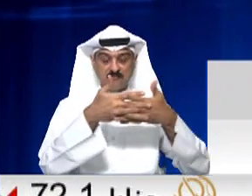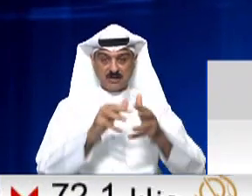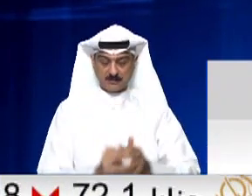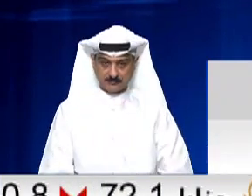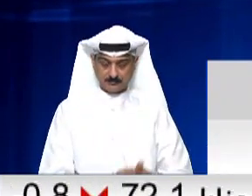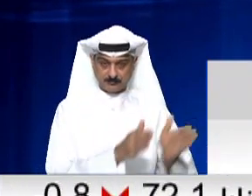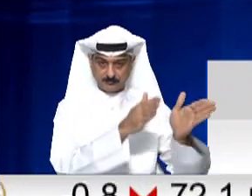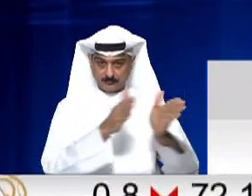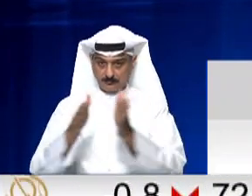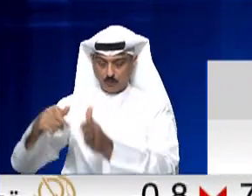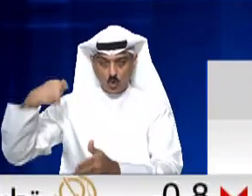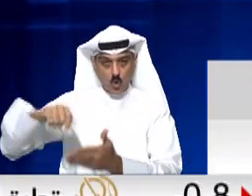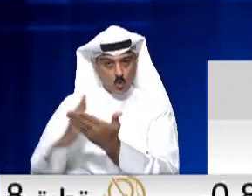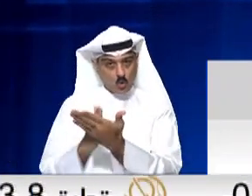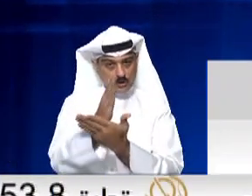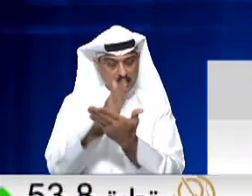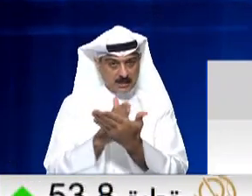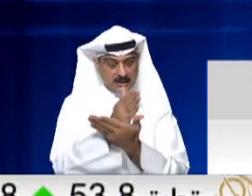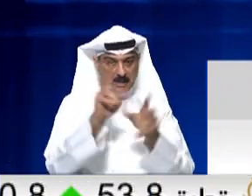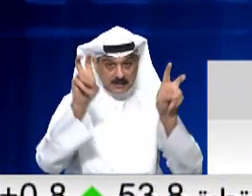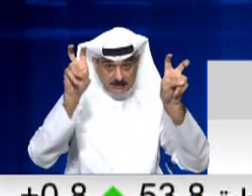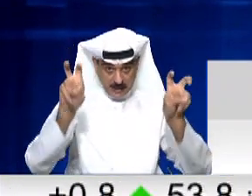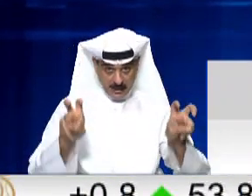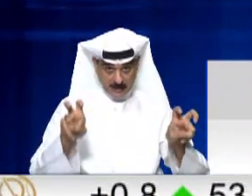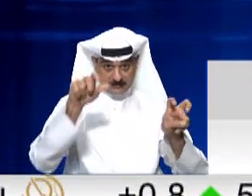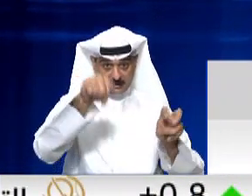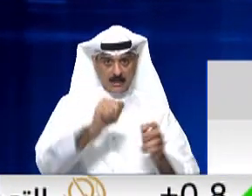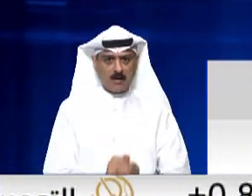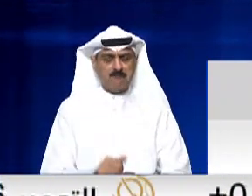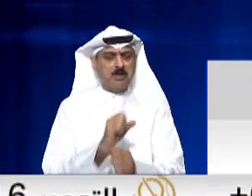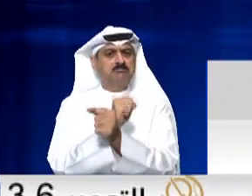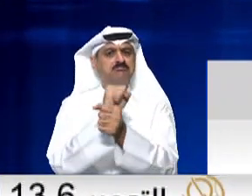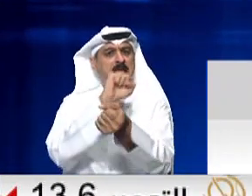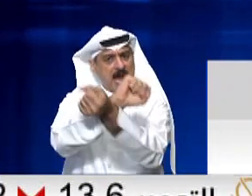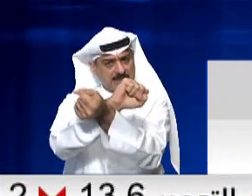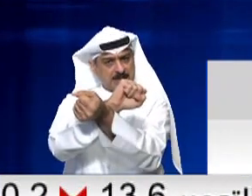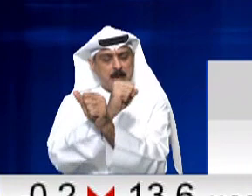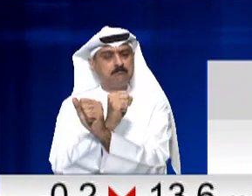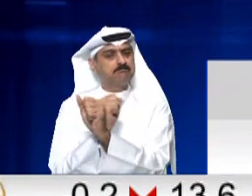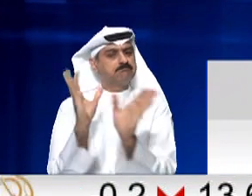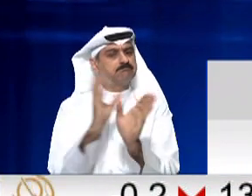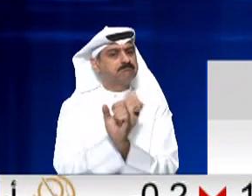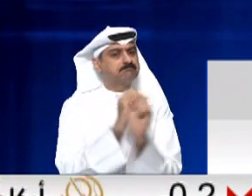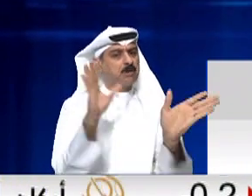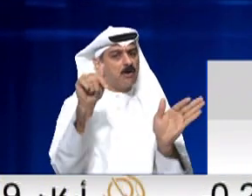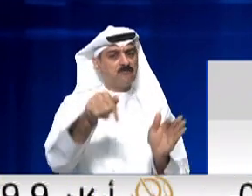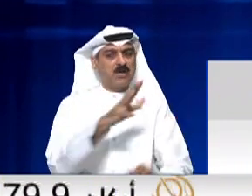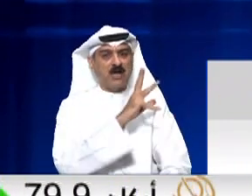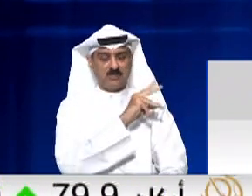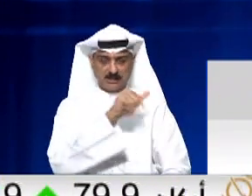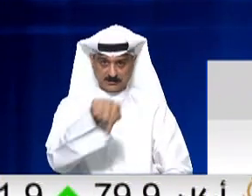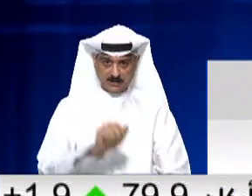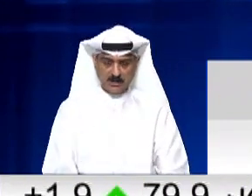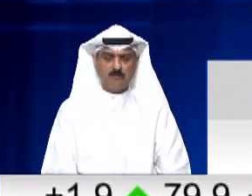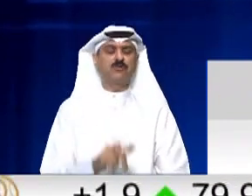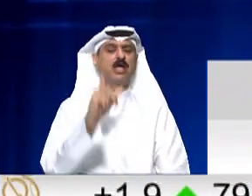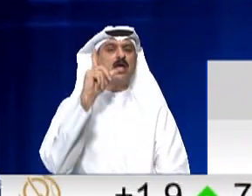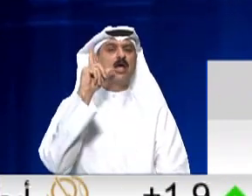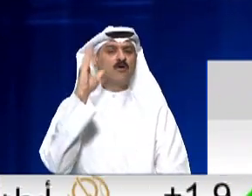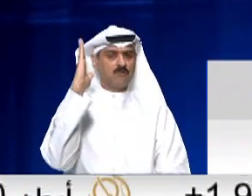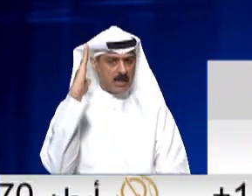وقالت الوزاره ان الهدنه ستسفر عن اطلاق عدد من المحتجزين الفلسطينيين من نساء